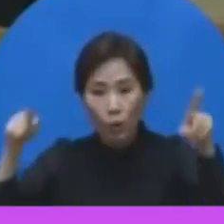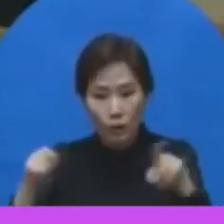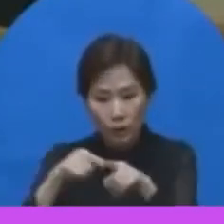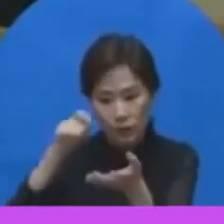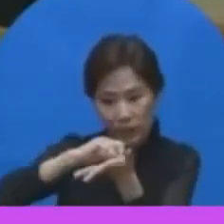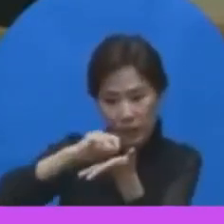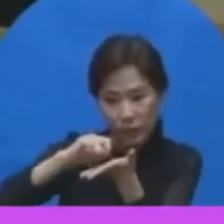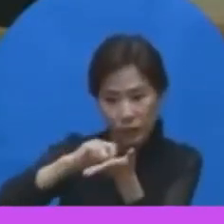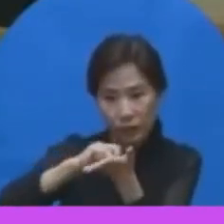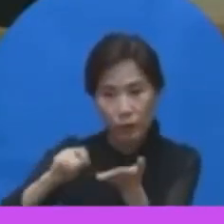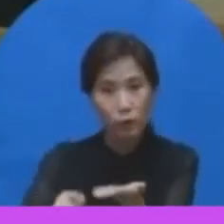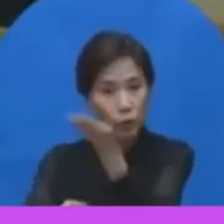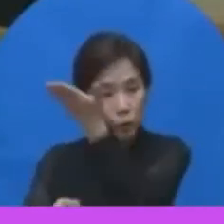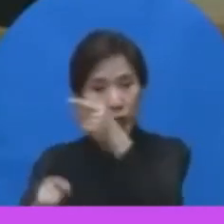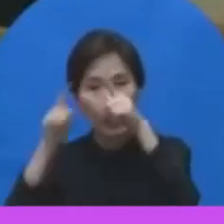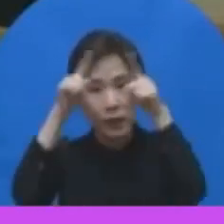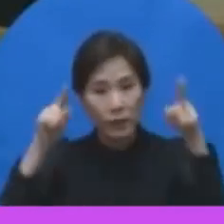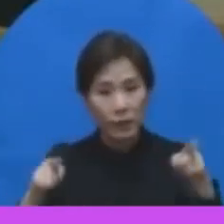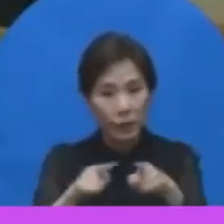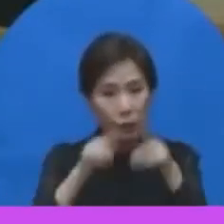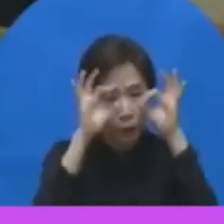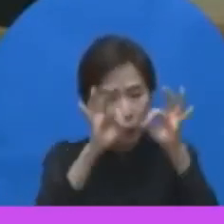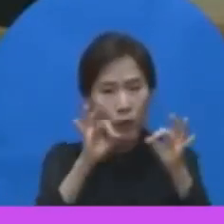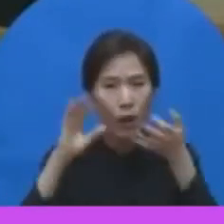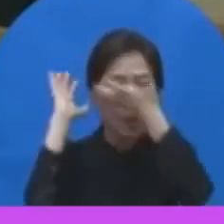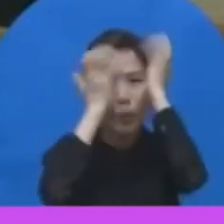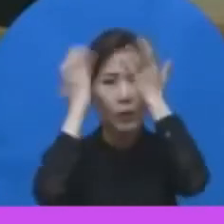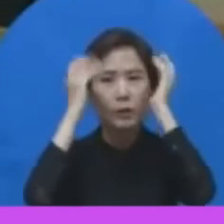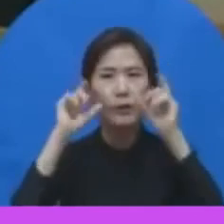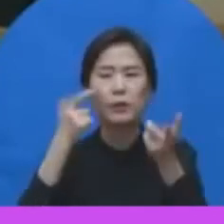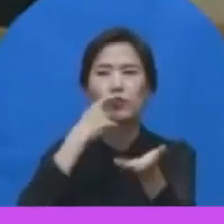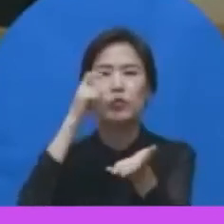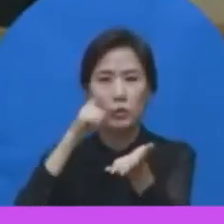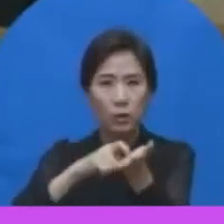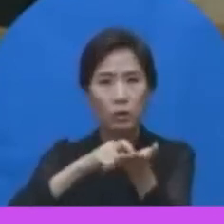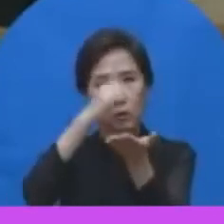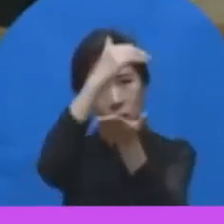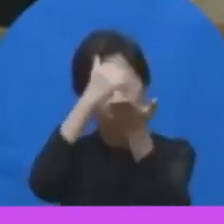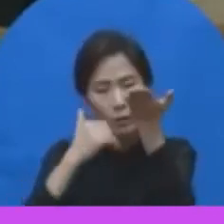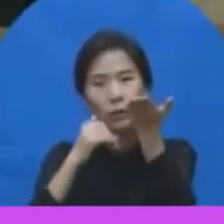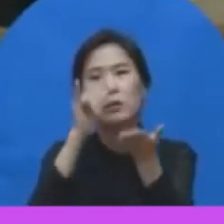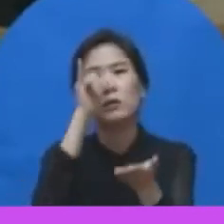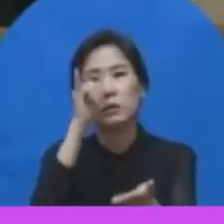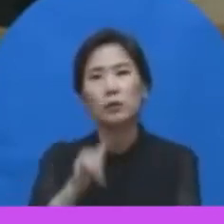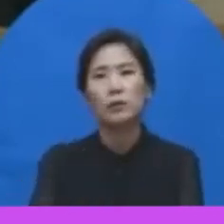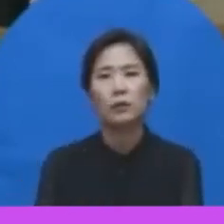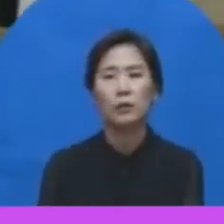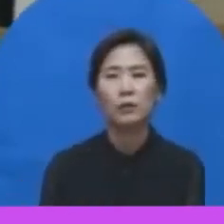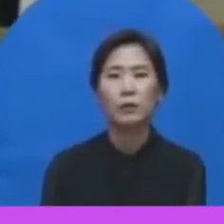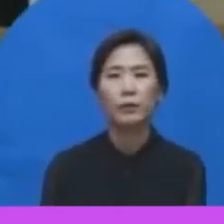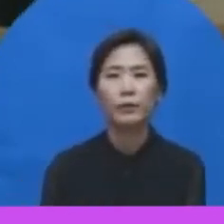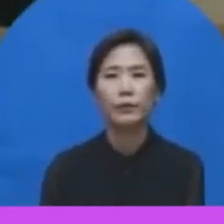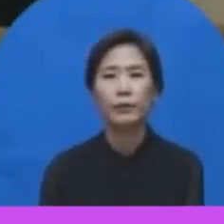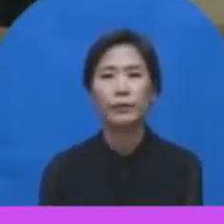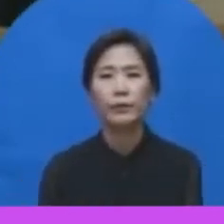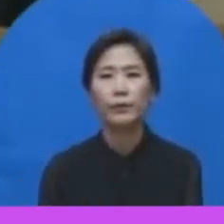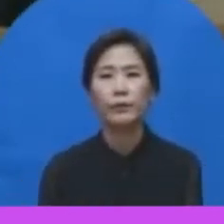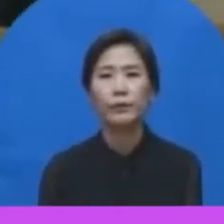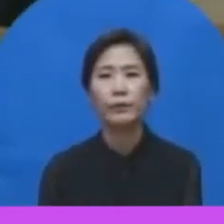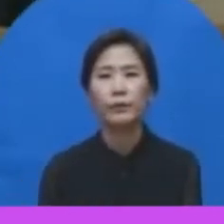그 아마 양식을 보시면은 그렇게 복잡하게 되어 있지 않은 양식으로 보았습니다. 그래서 결국은